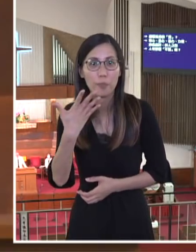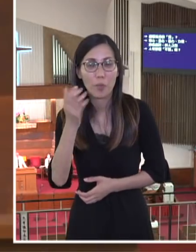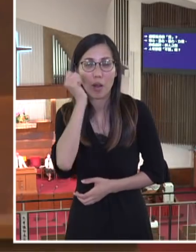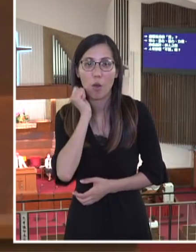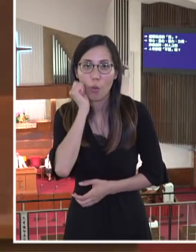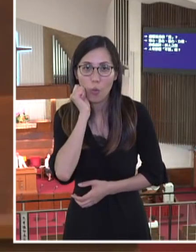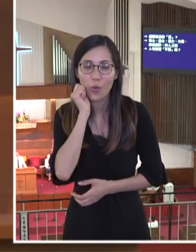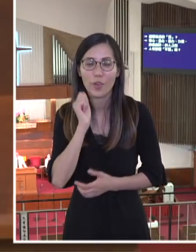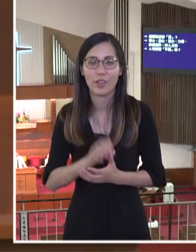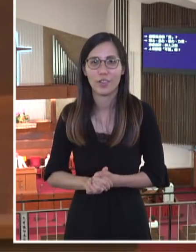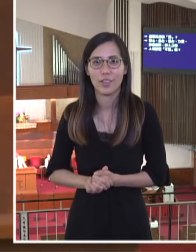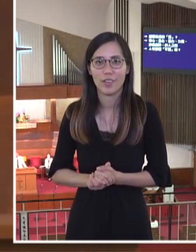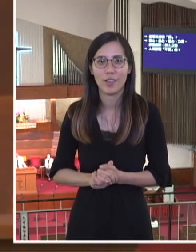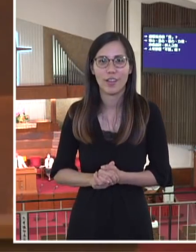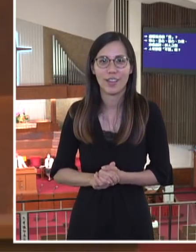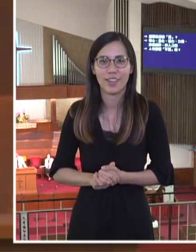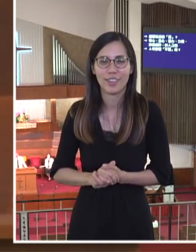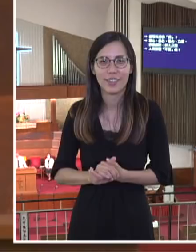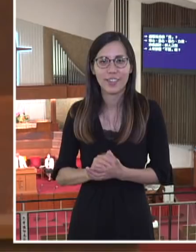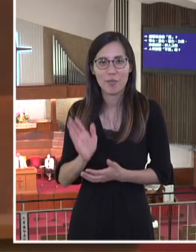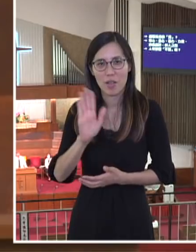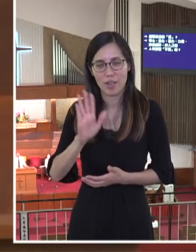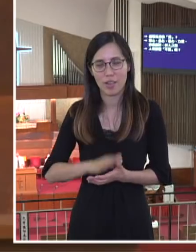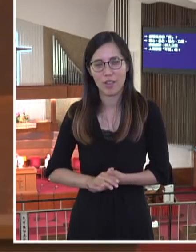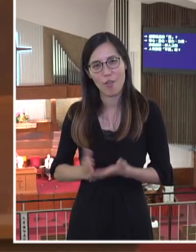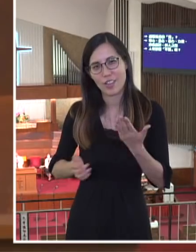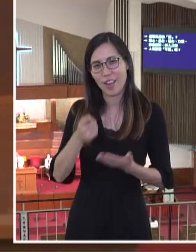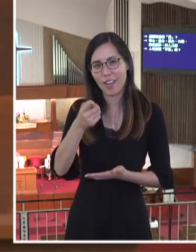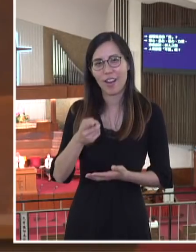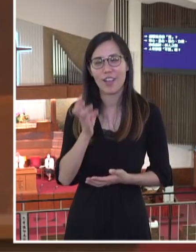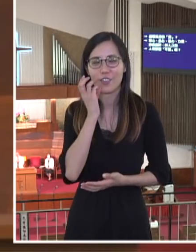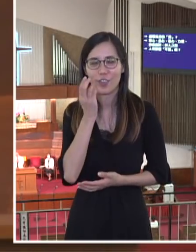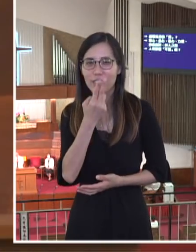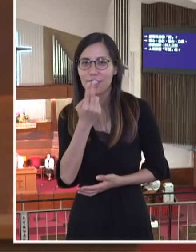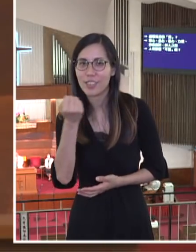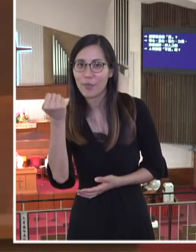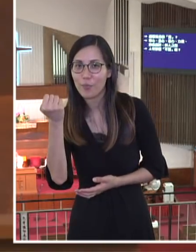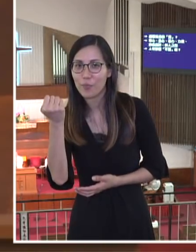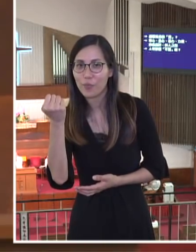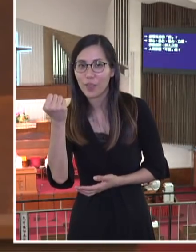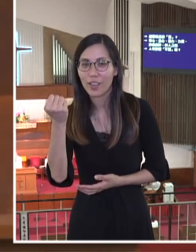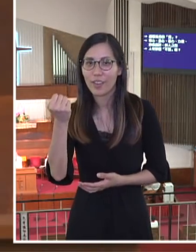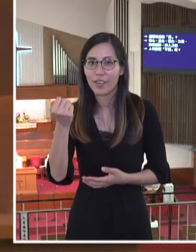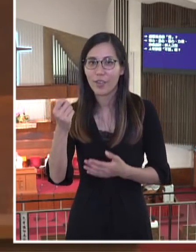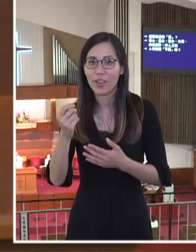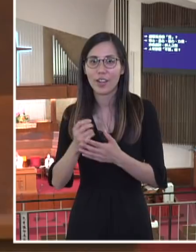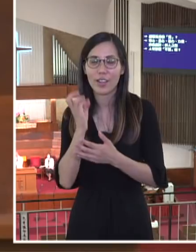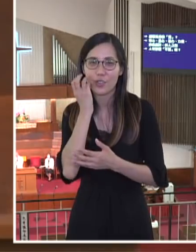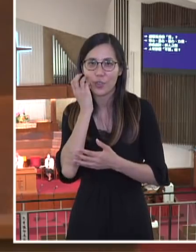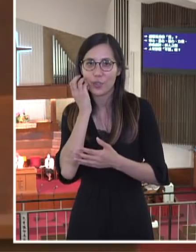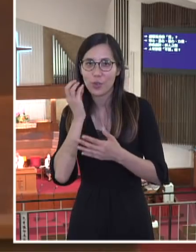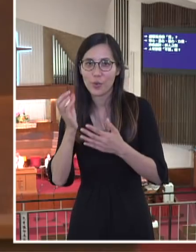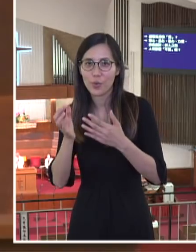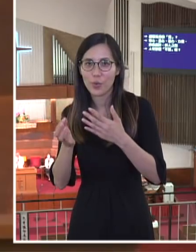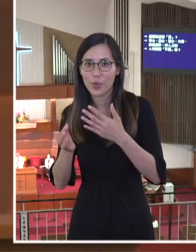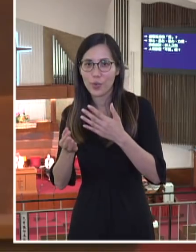20多岁，你老多一年呢可能你会觉得你会体会到呢老了一年就会失去，就会觉